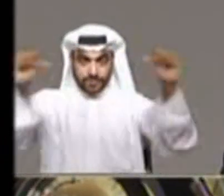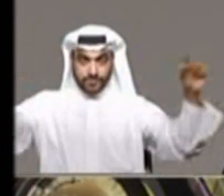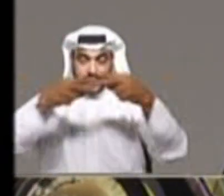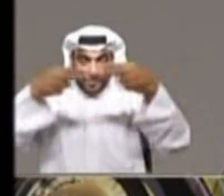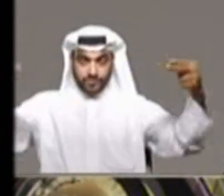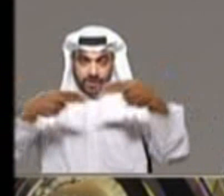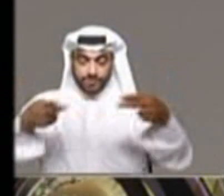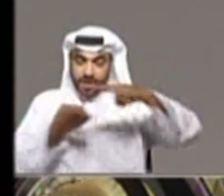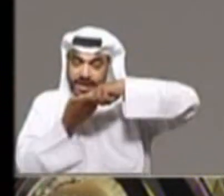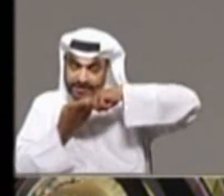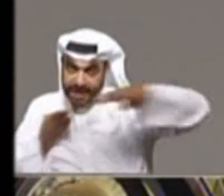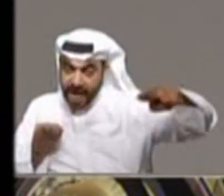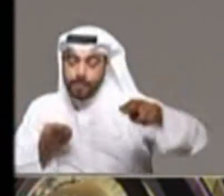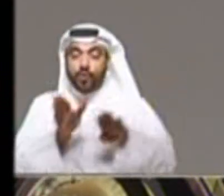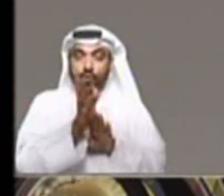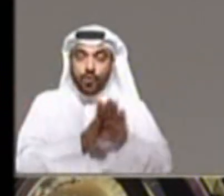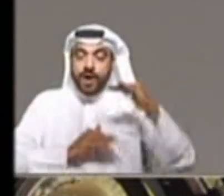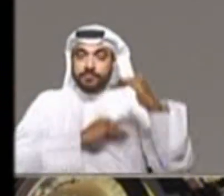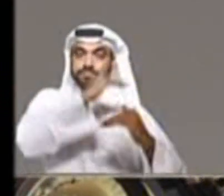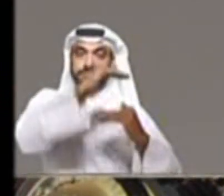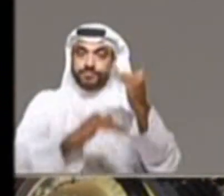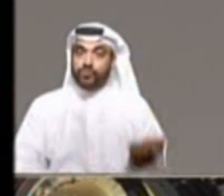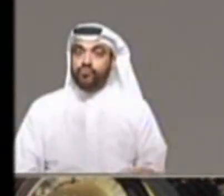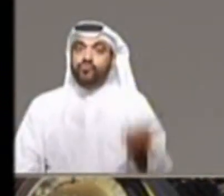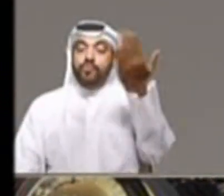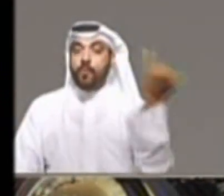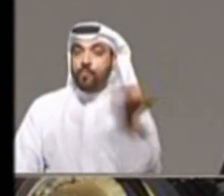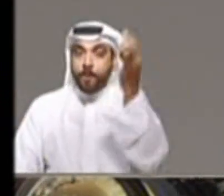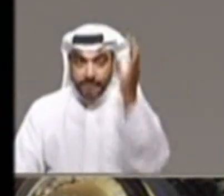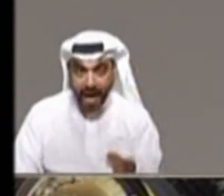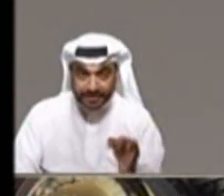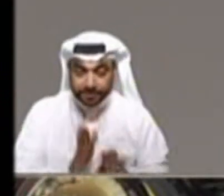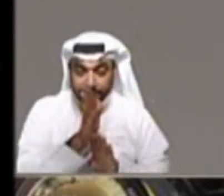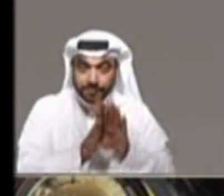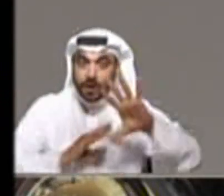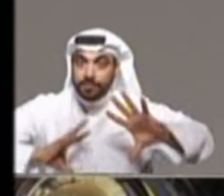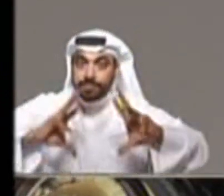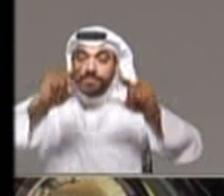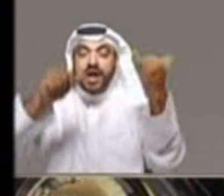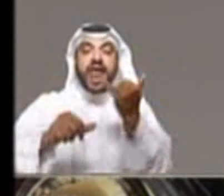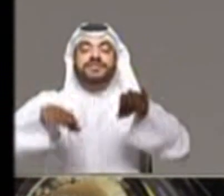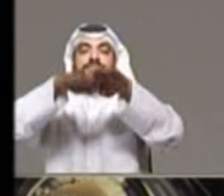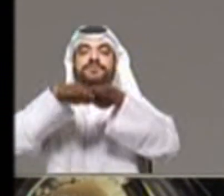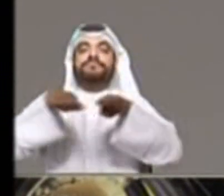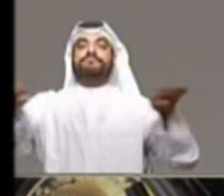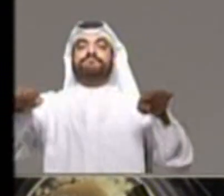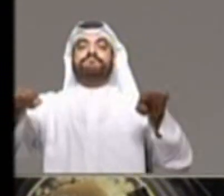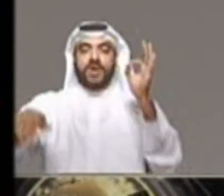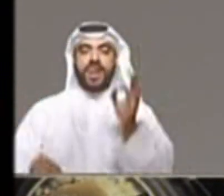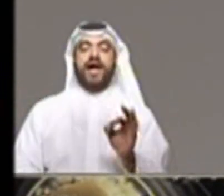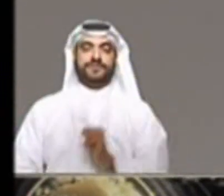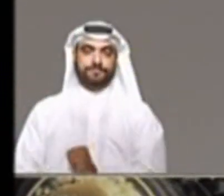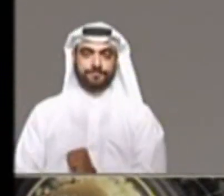يتعلقان بالسلام والتنمية، فلا تنمية دون استقرار وسلام، ولا سلام دائم دون تنمية